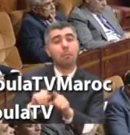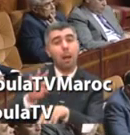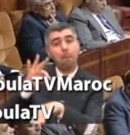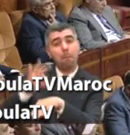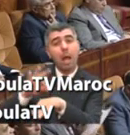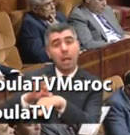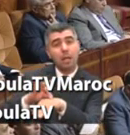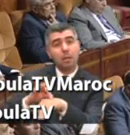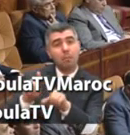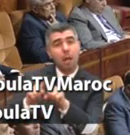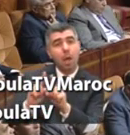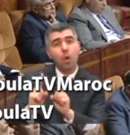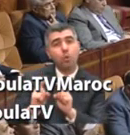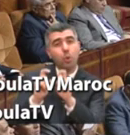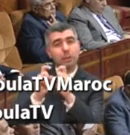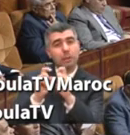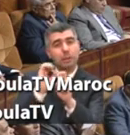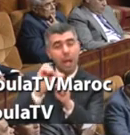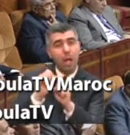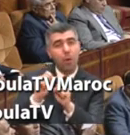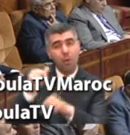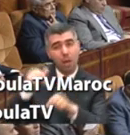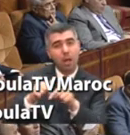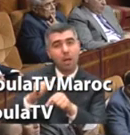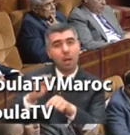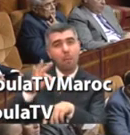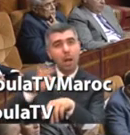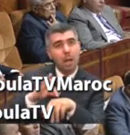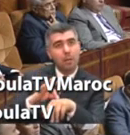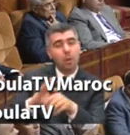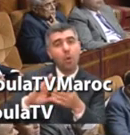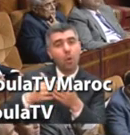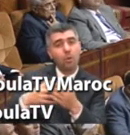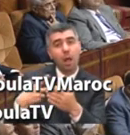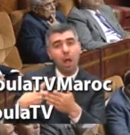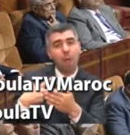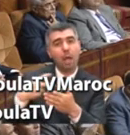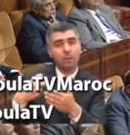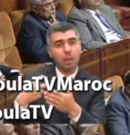ديال النخيل. مجموعة ديال المسؤولين الكبار في البلاد استمروا في النواحي ديال